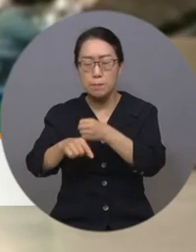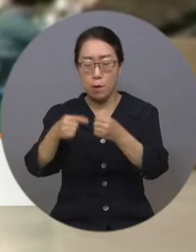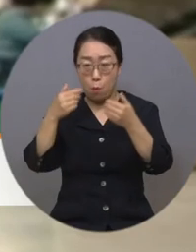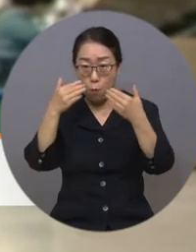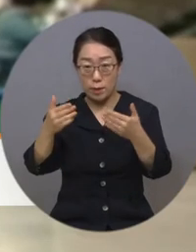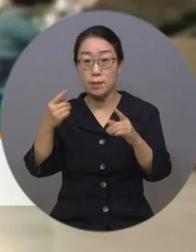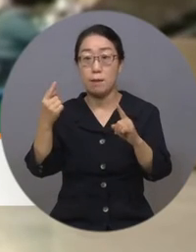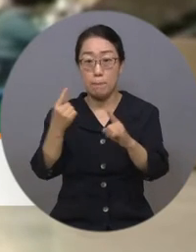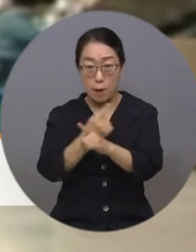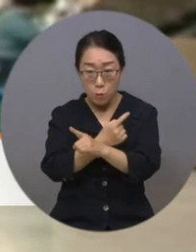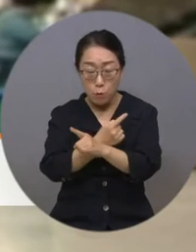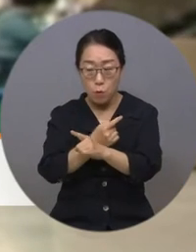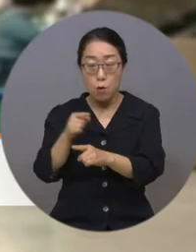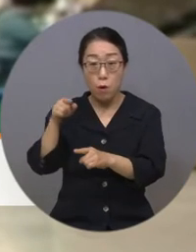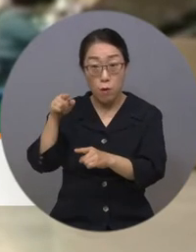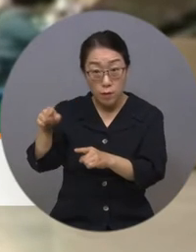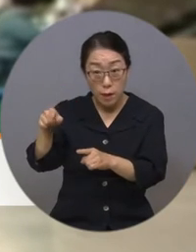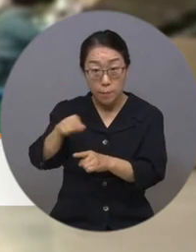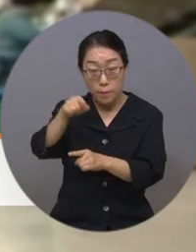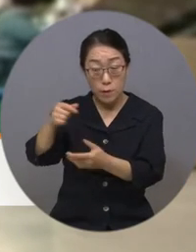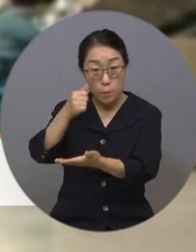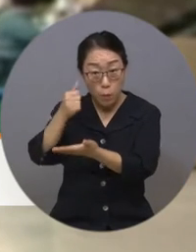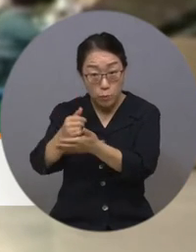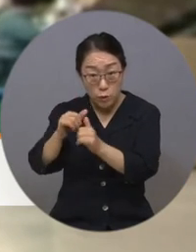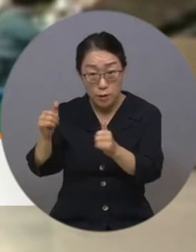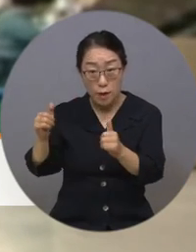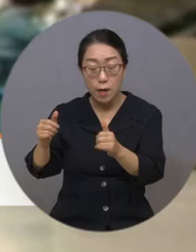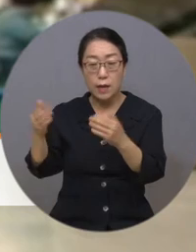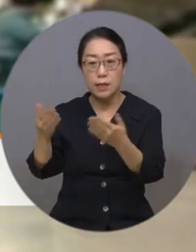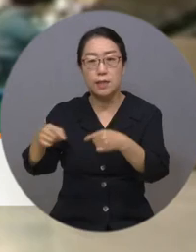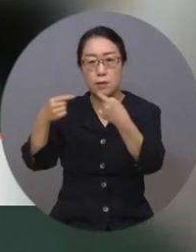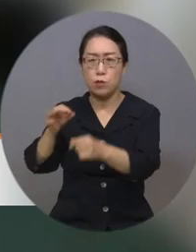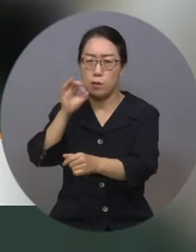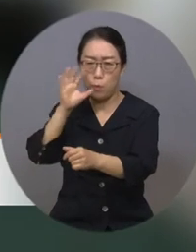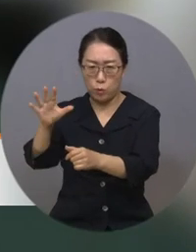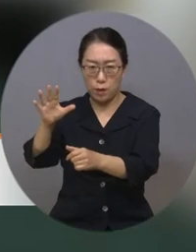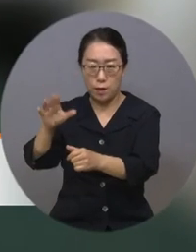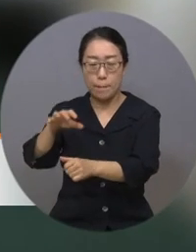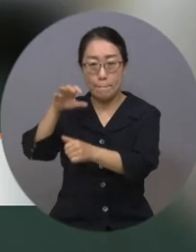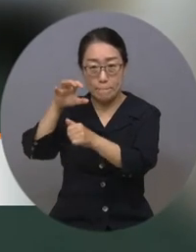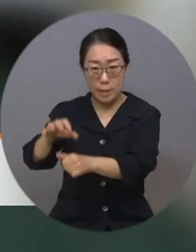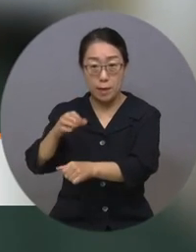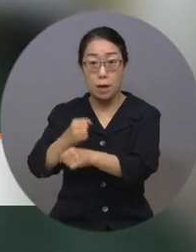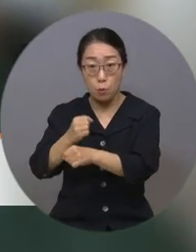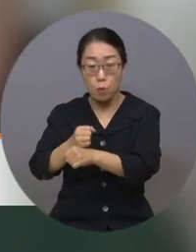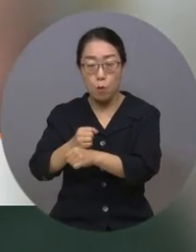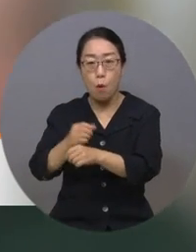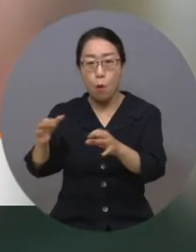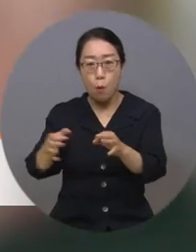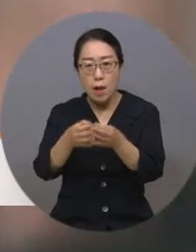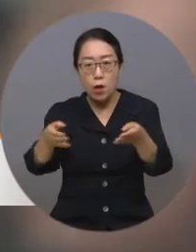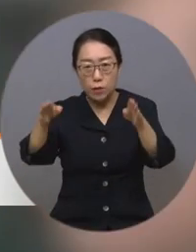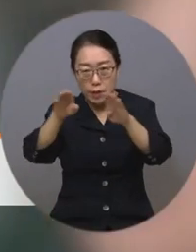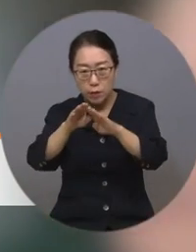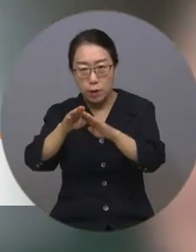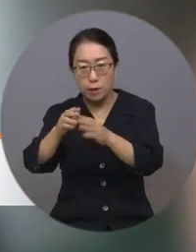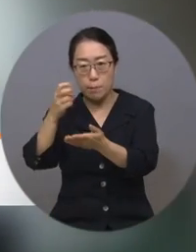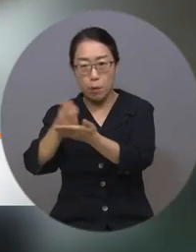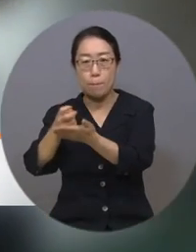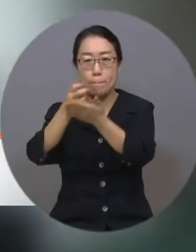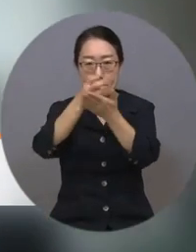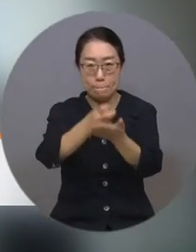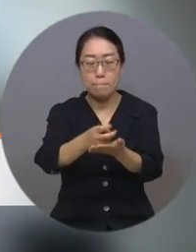취업제한 명령 대상의 장애인 학대 관련 범죄를 추가 하고 장애인 관련 기관을 적용 기관으로